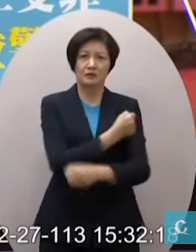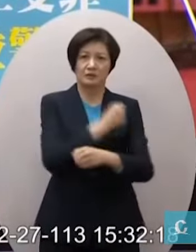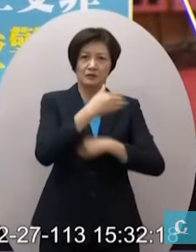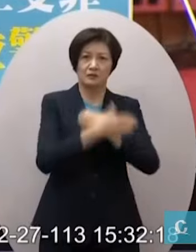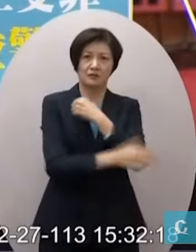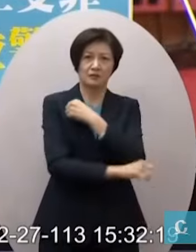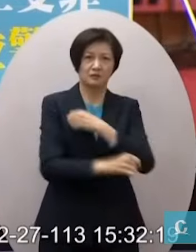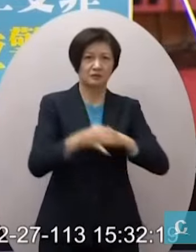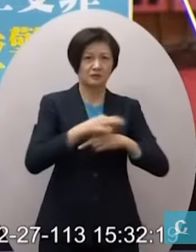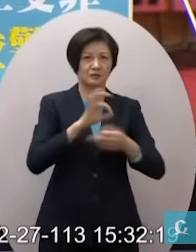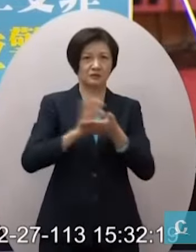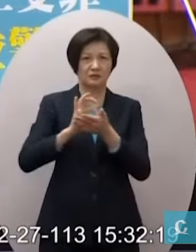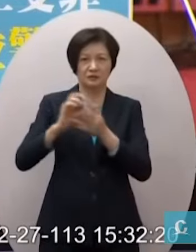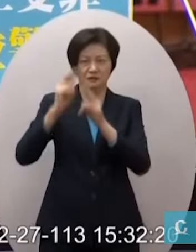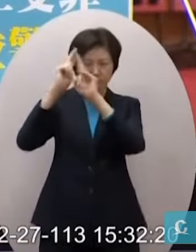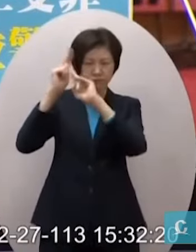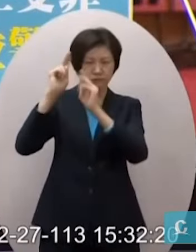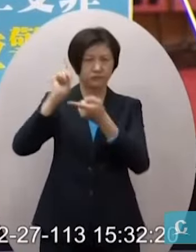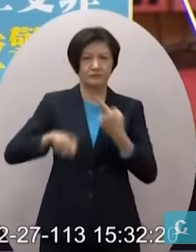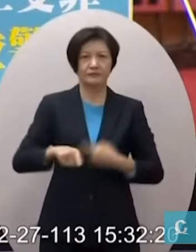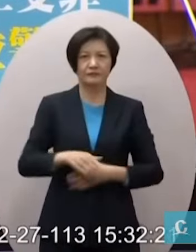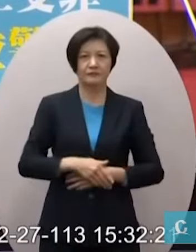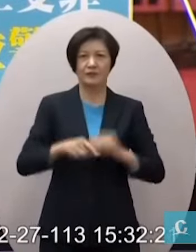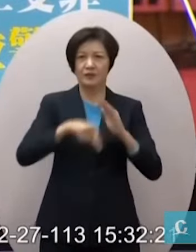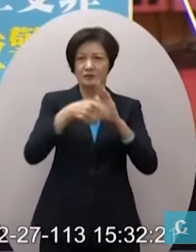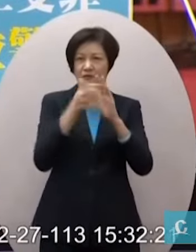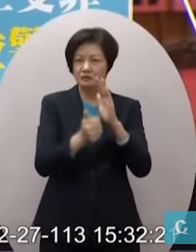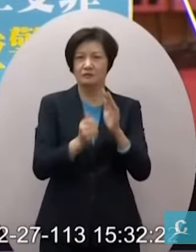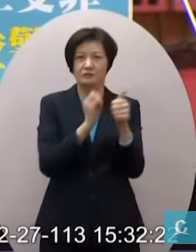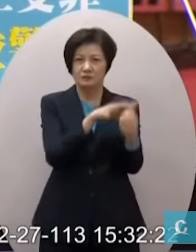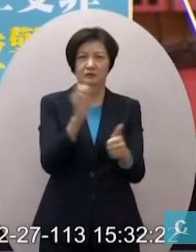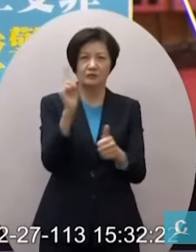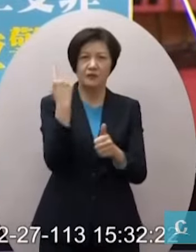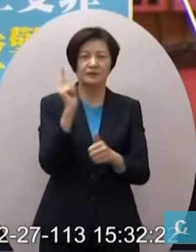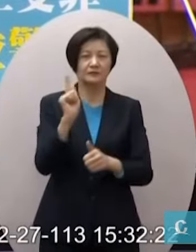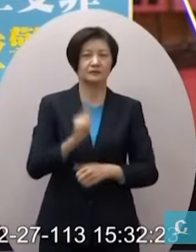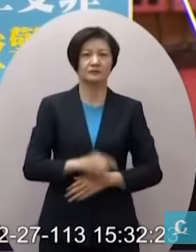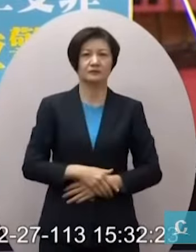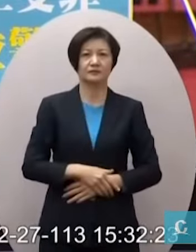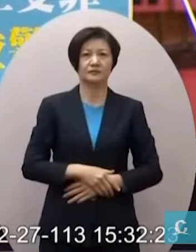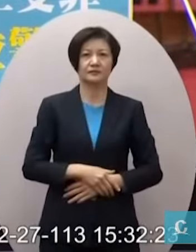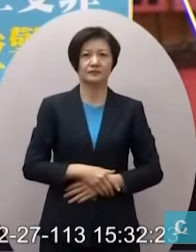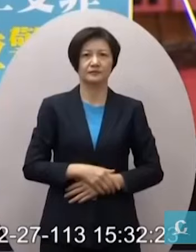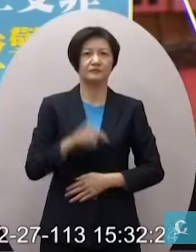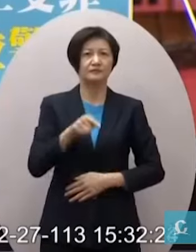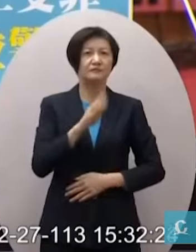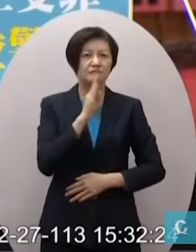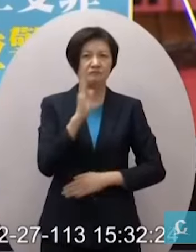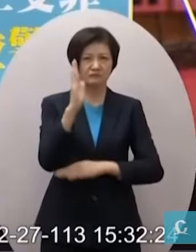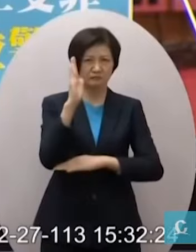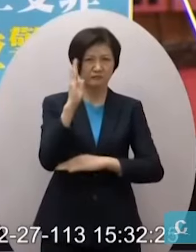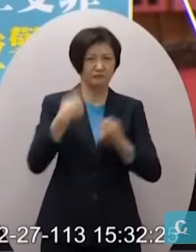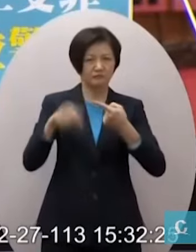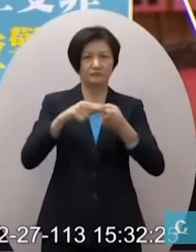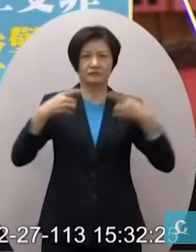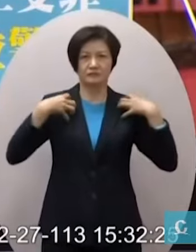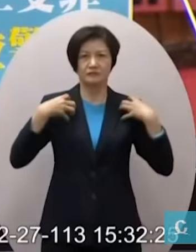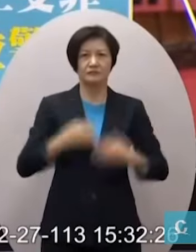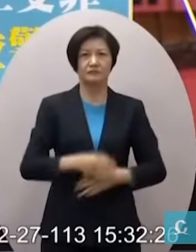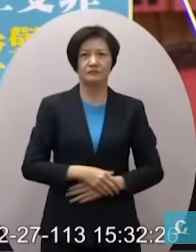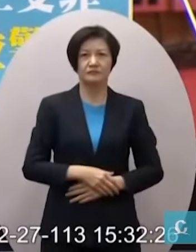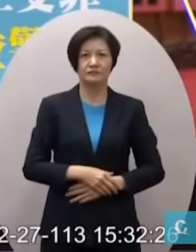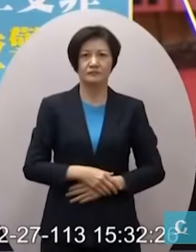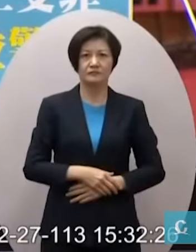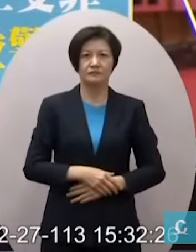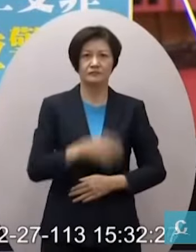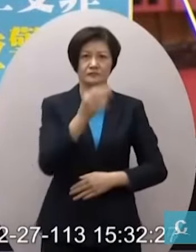这样用吗？所以为什么一定，我要跟你报告，为什么会讲这是政府的责任？也就是